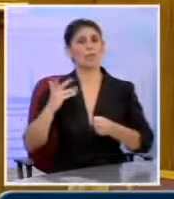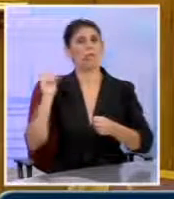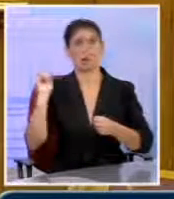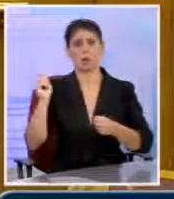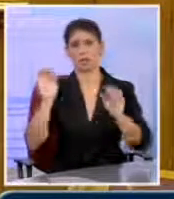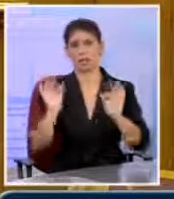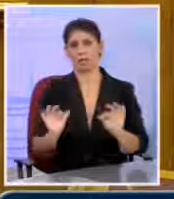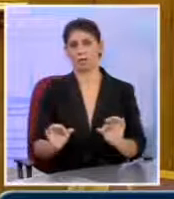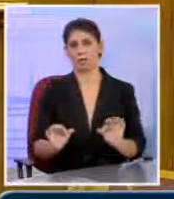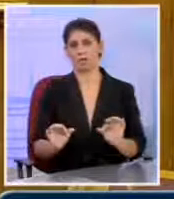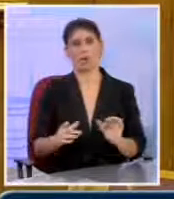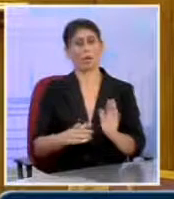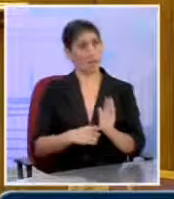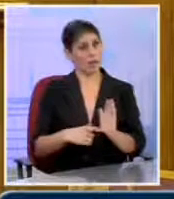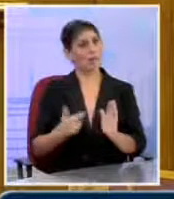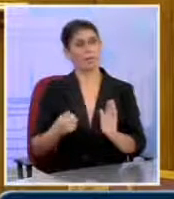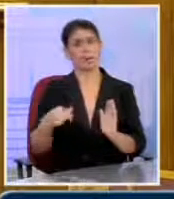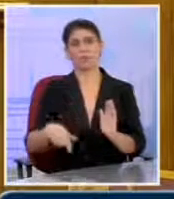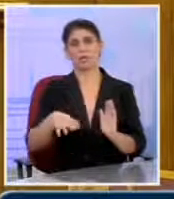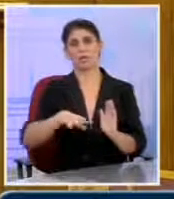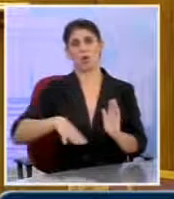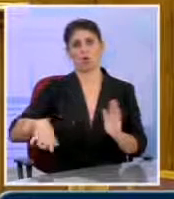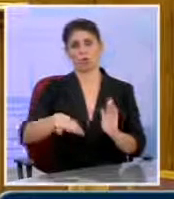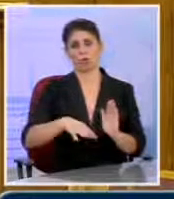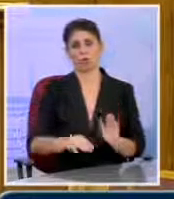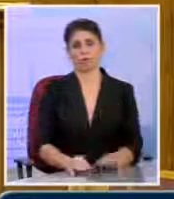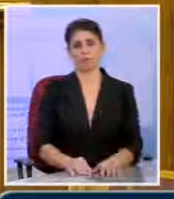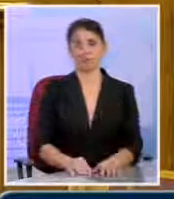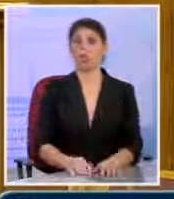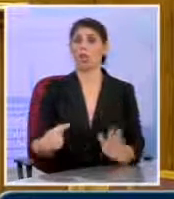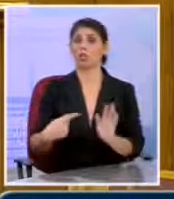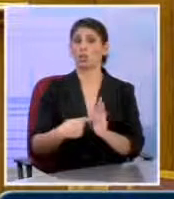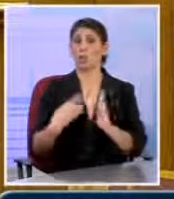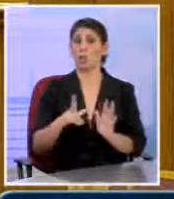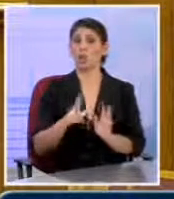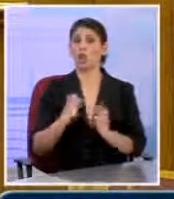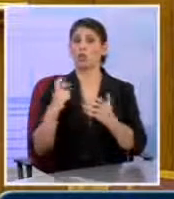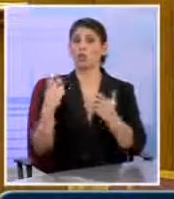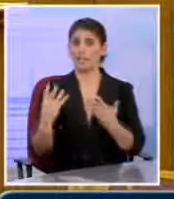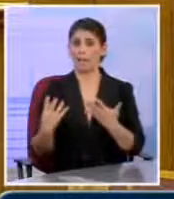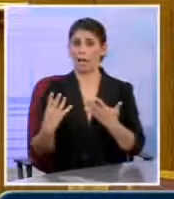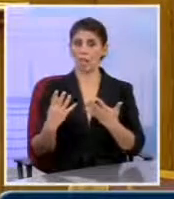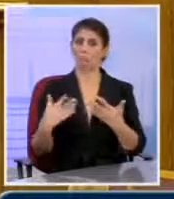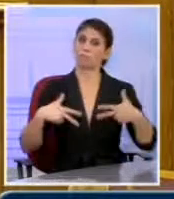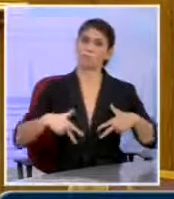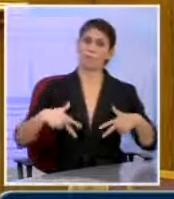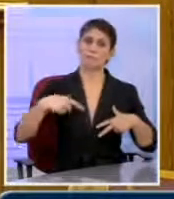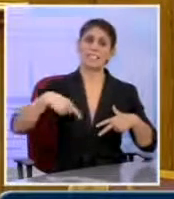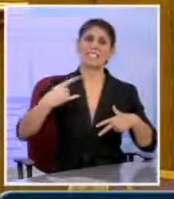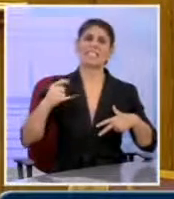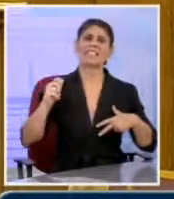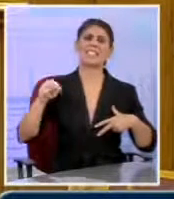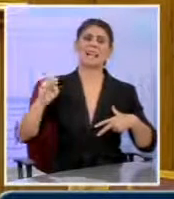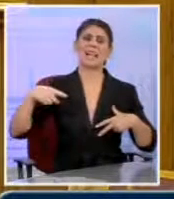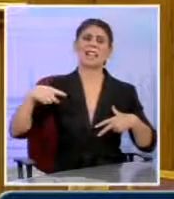πολιτικής ρύθμισης θα έπρεπε να γίνει σε αυτό το χώρο. Το 1989, επί κυβέρνησης Τζανετάκη, με